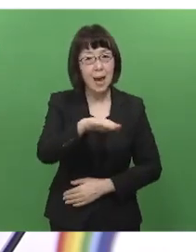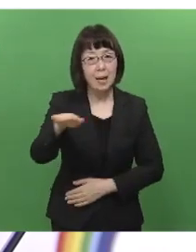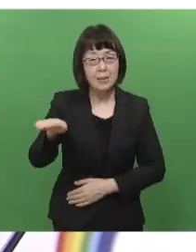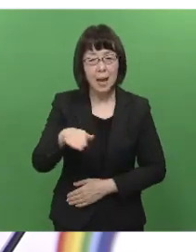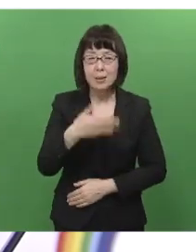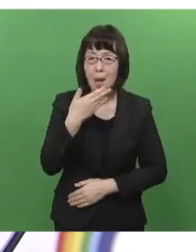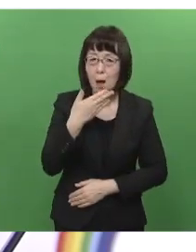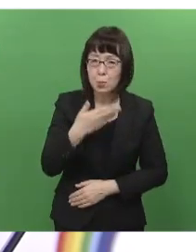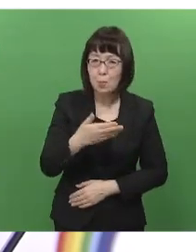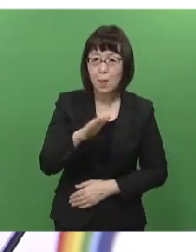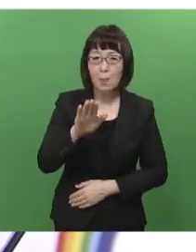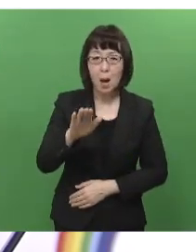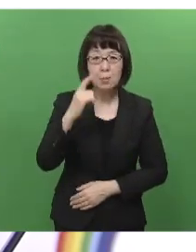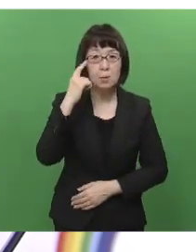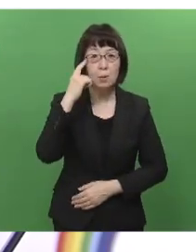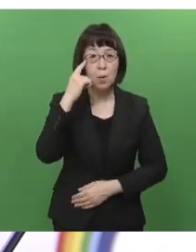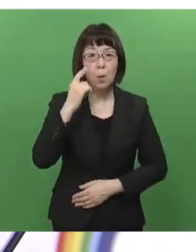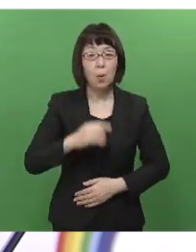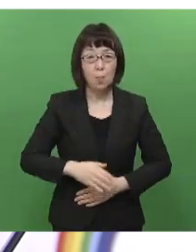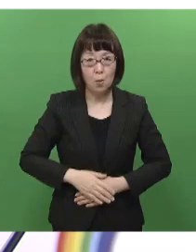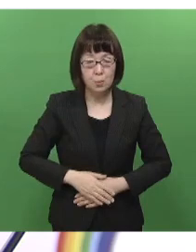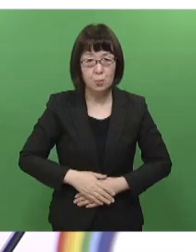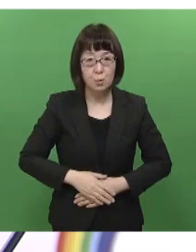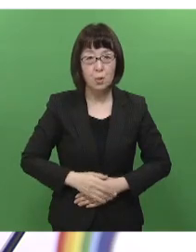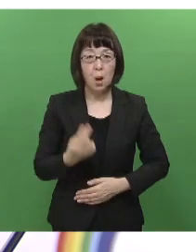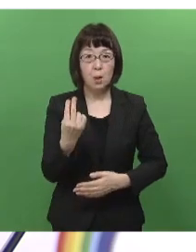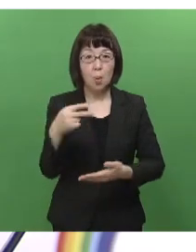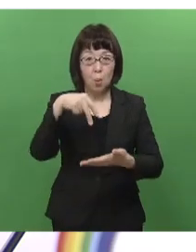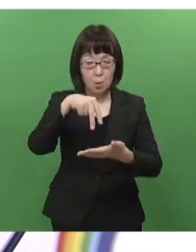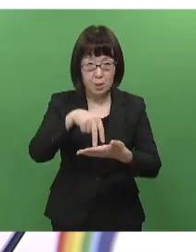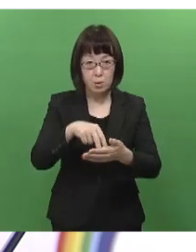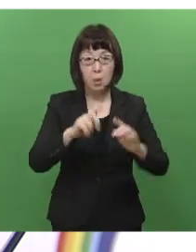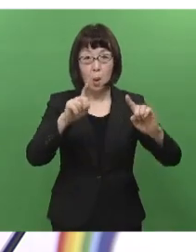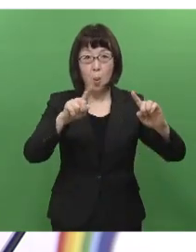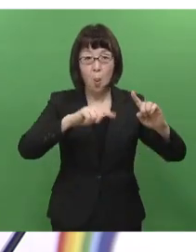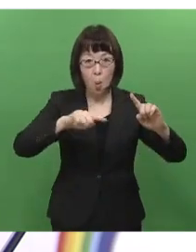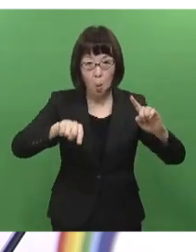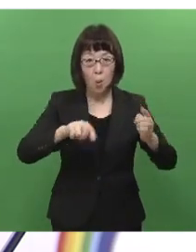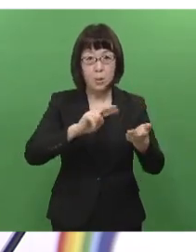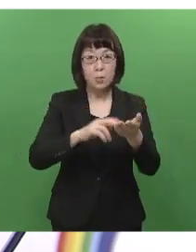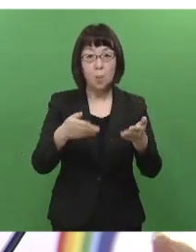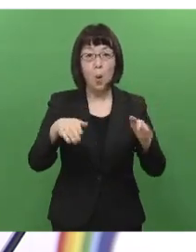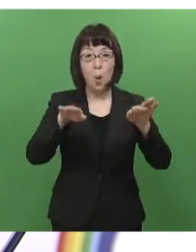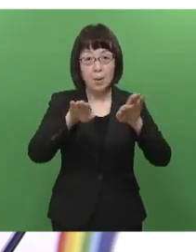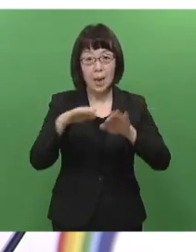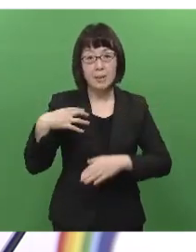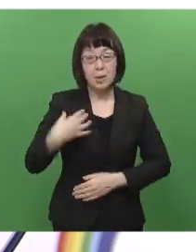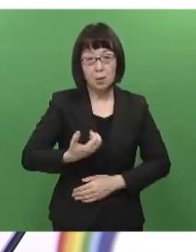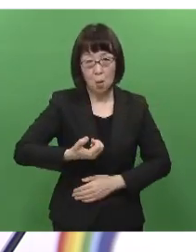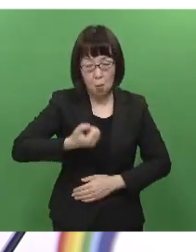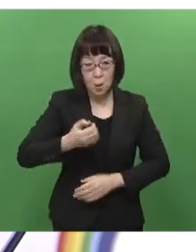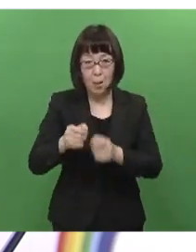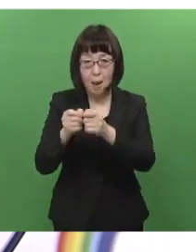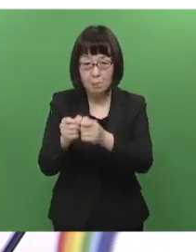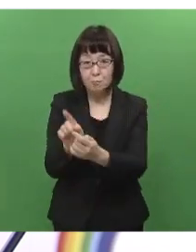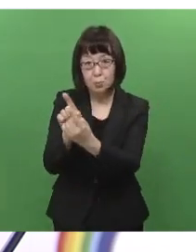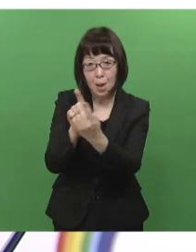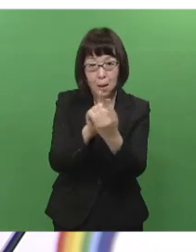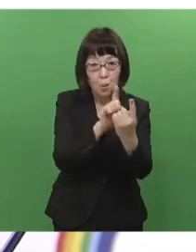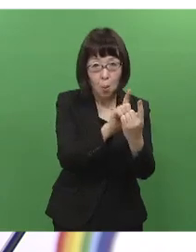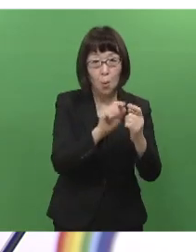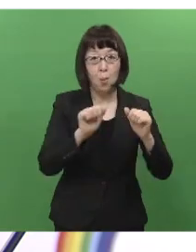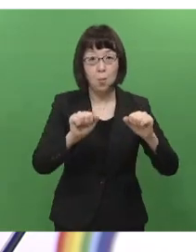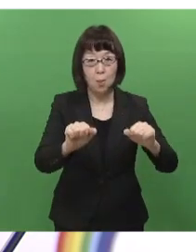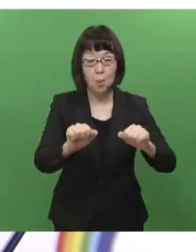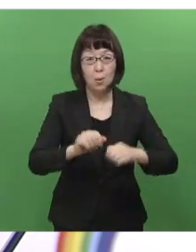もあるかと思いますが、これらの都立そして公社の病院が責任を持ってきめ細かく対応させていただき